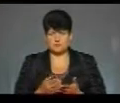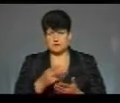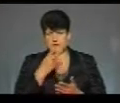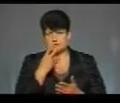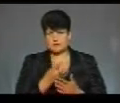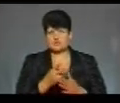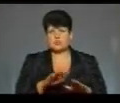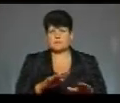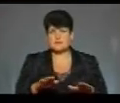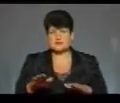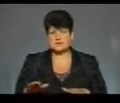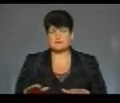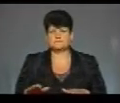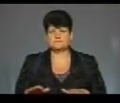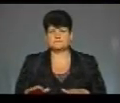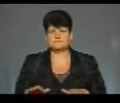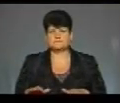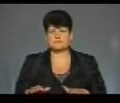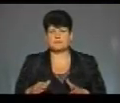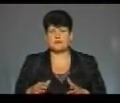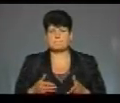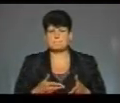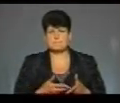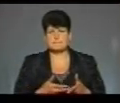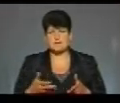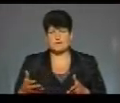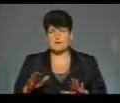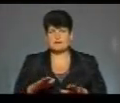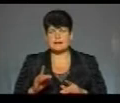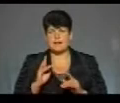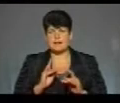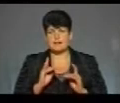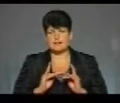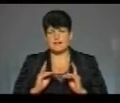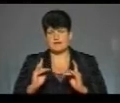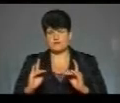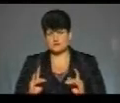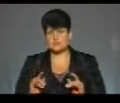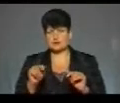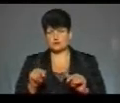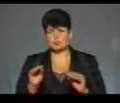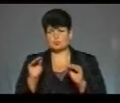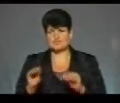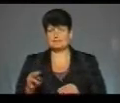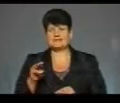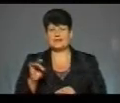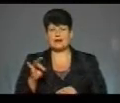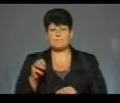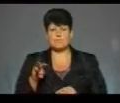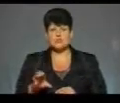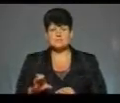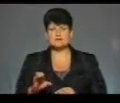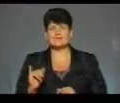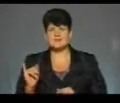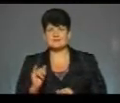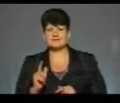передбачені місця для підносів, відповідно місця, лавочки приготовлені для того, щоб ставити термоси. І відповідно,